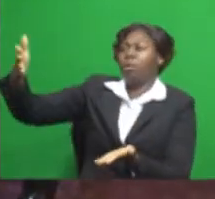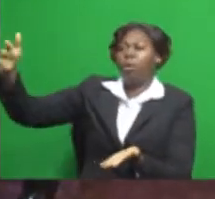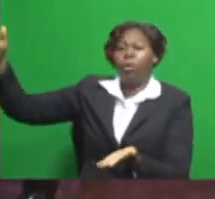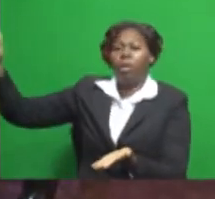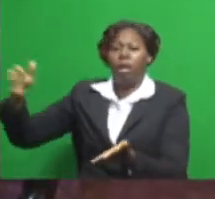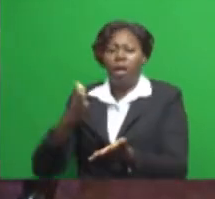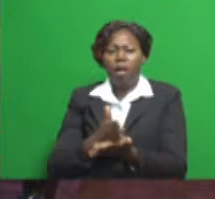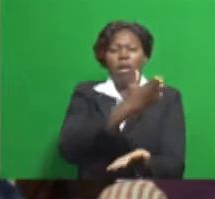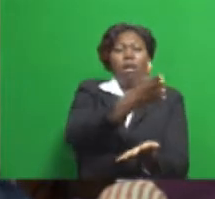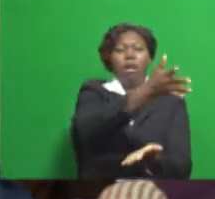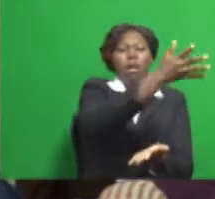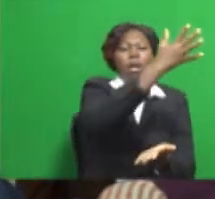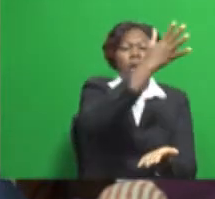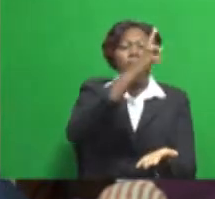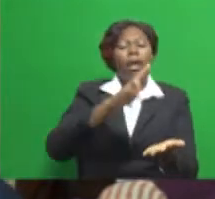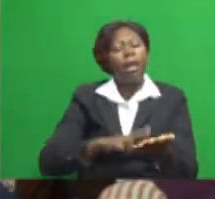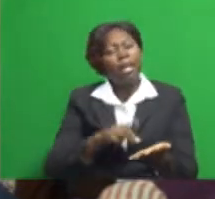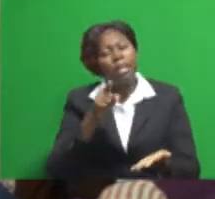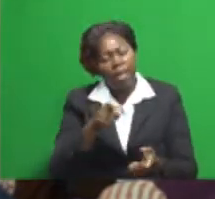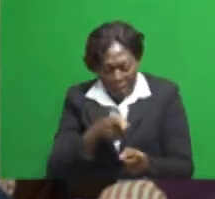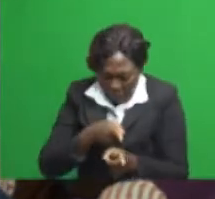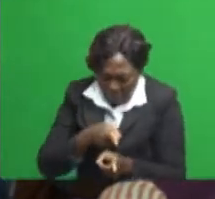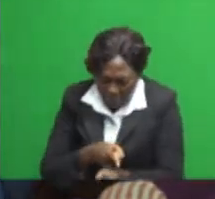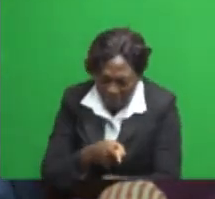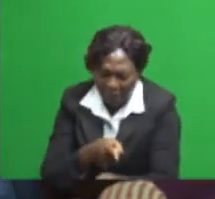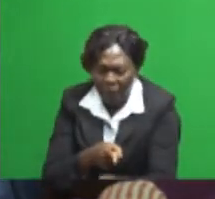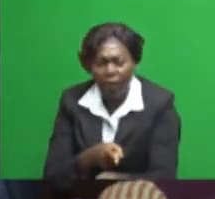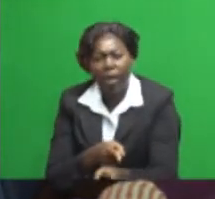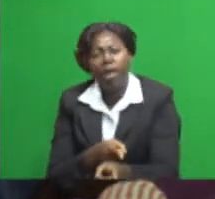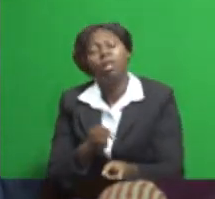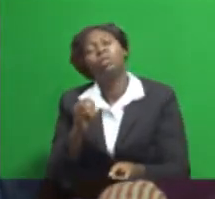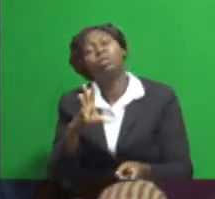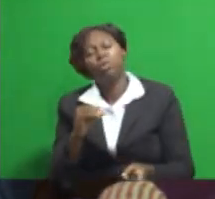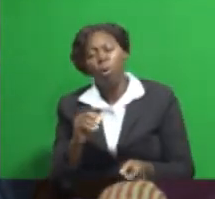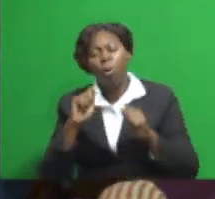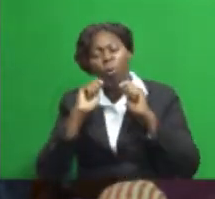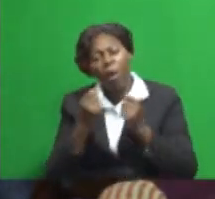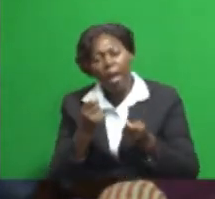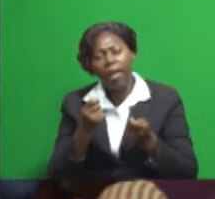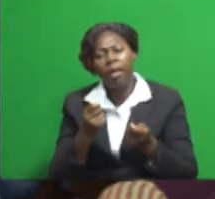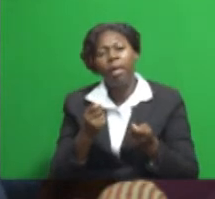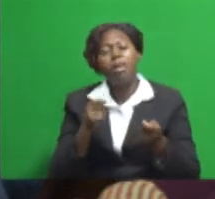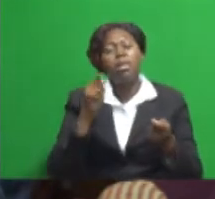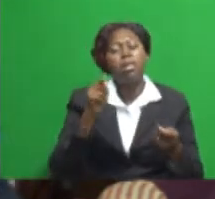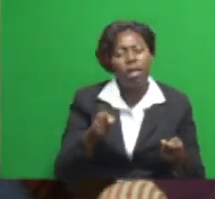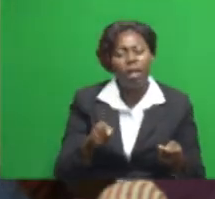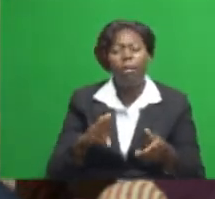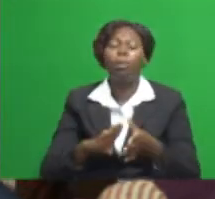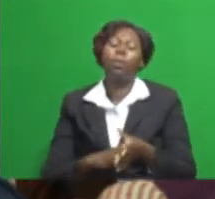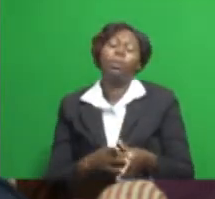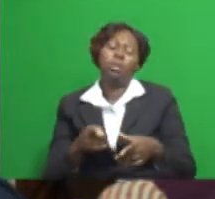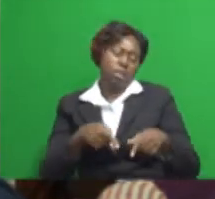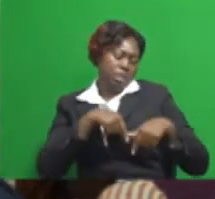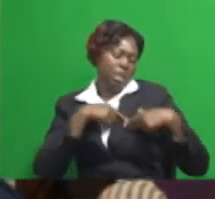kuti ukaramba uchizvidza Mwari. Mweya wakaipa unokugara wokuomesa. Zvekuti panofanira kurova